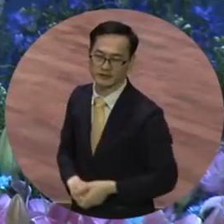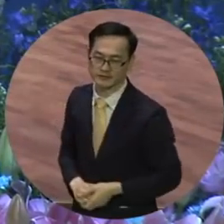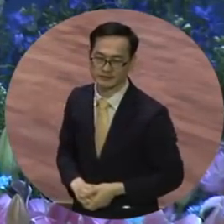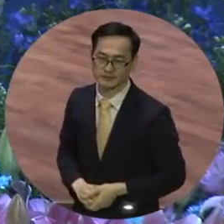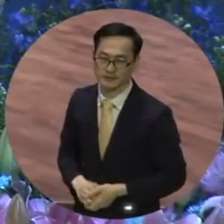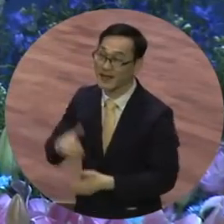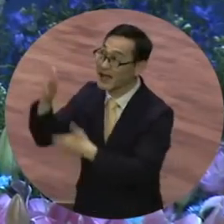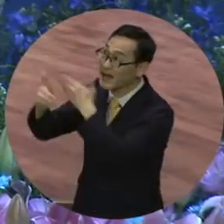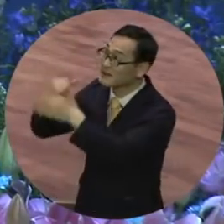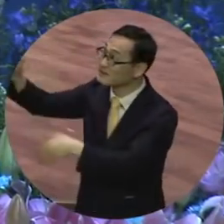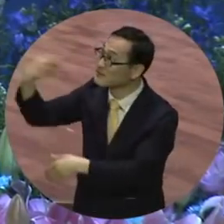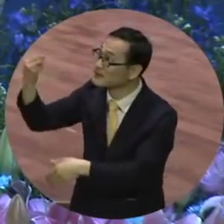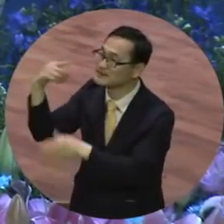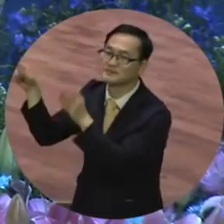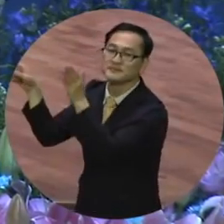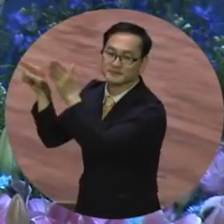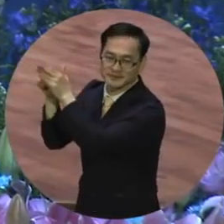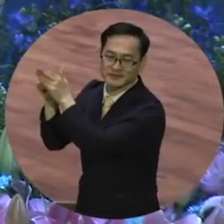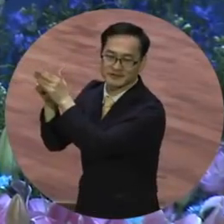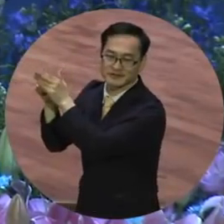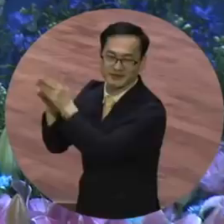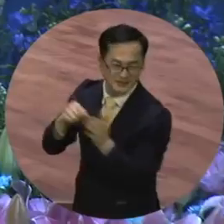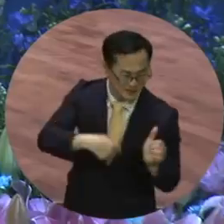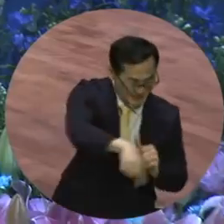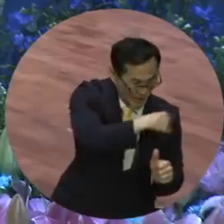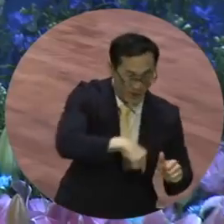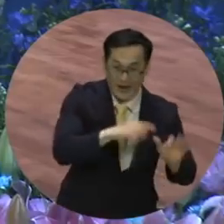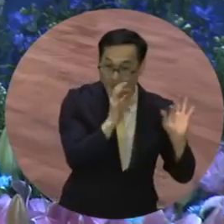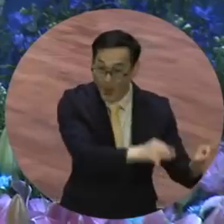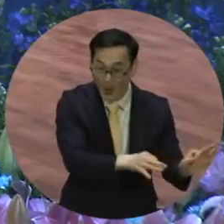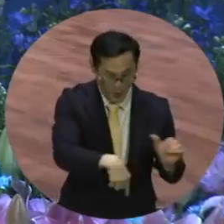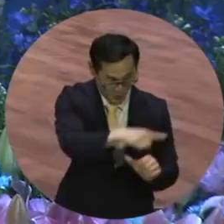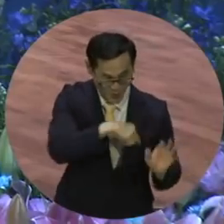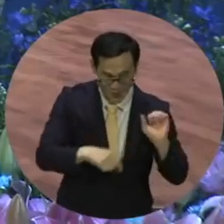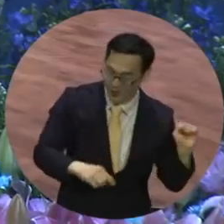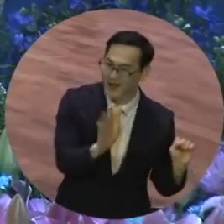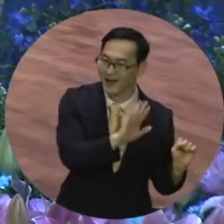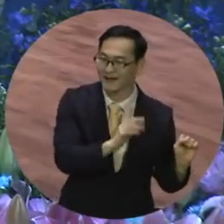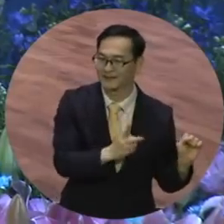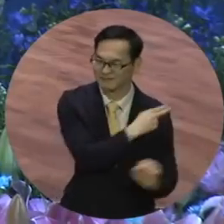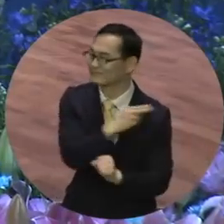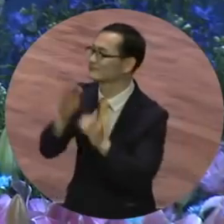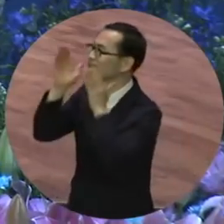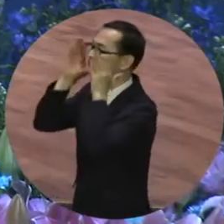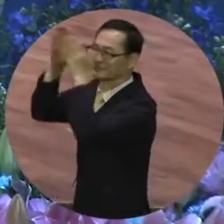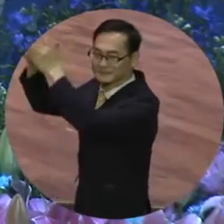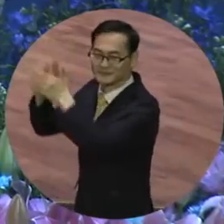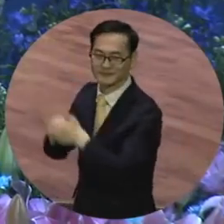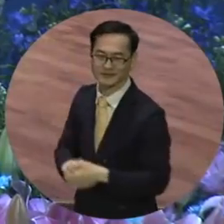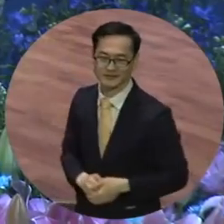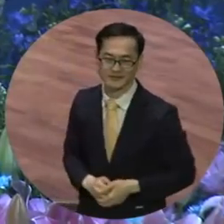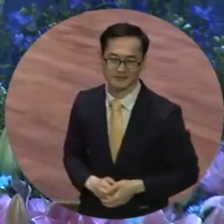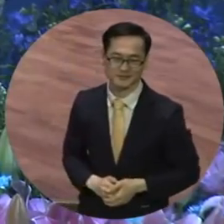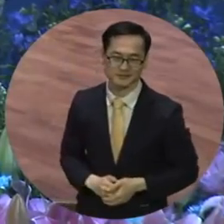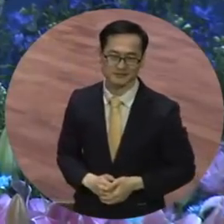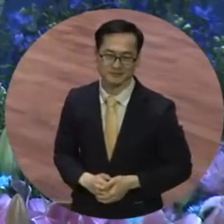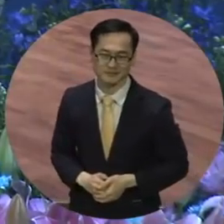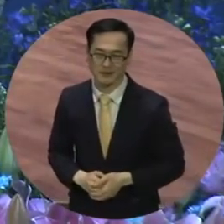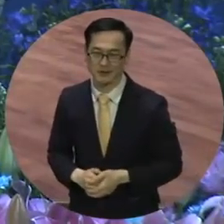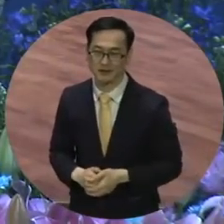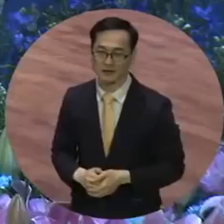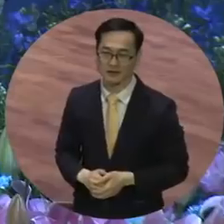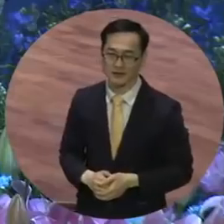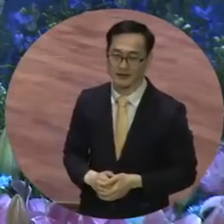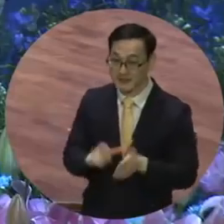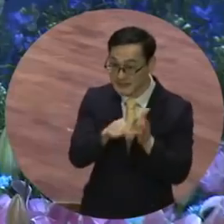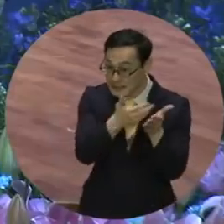하나님의 말씀을 믿었다 이 말이에요. 하나님의 말씀. 오히려 시간이 흐를수록 뭐라 그랬어요? 더 믿음이